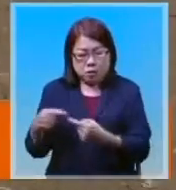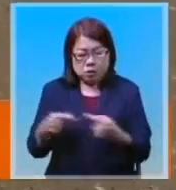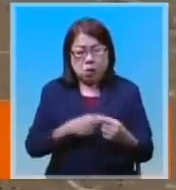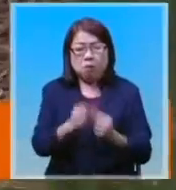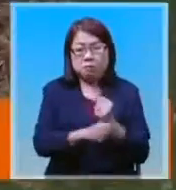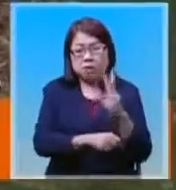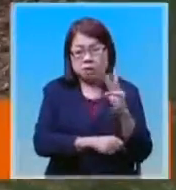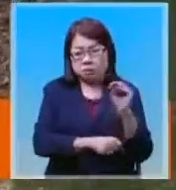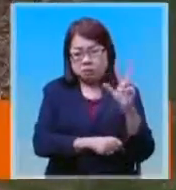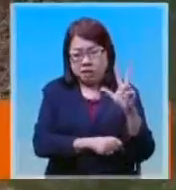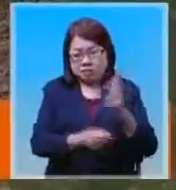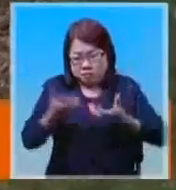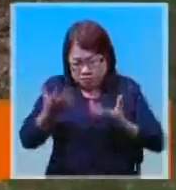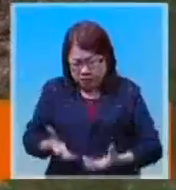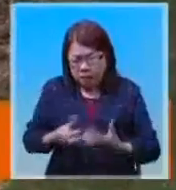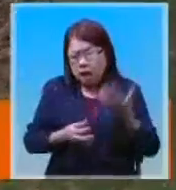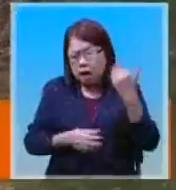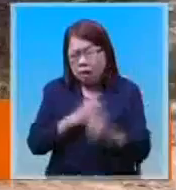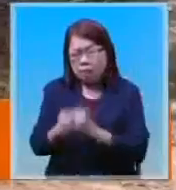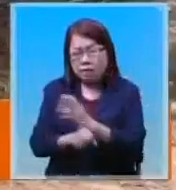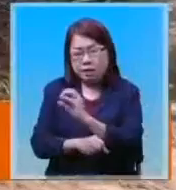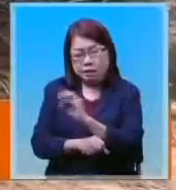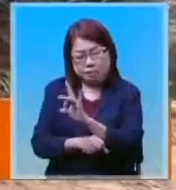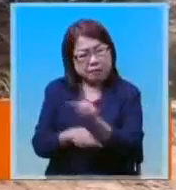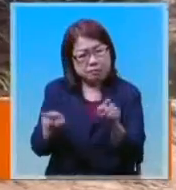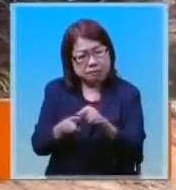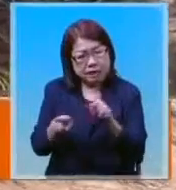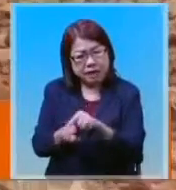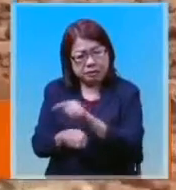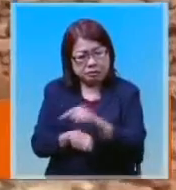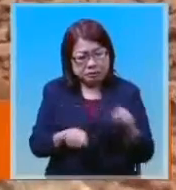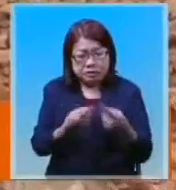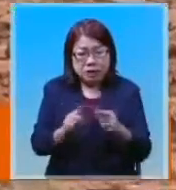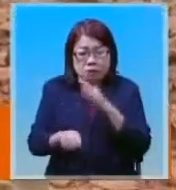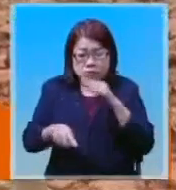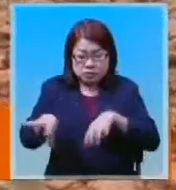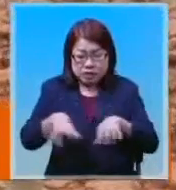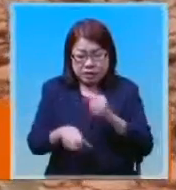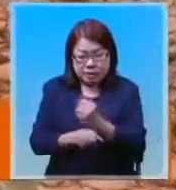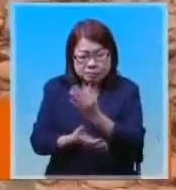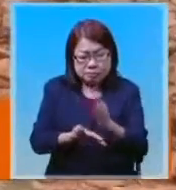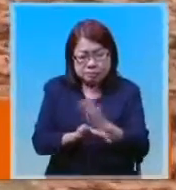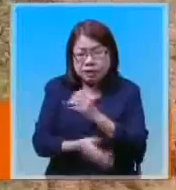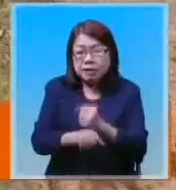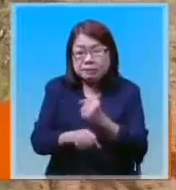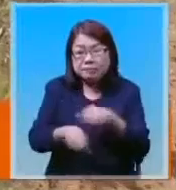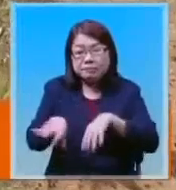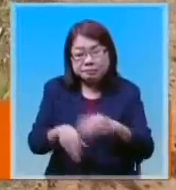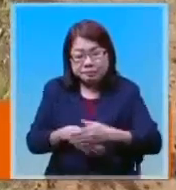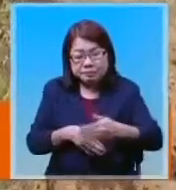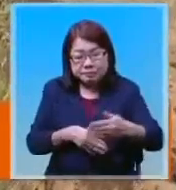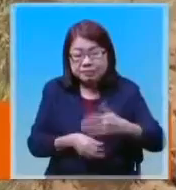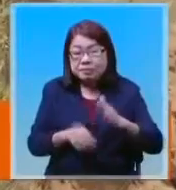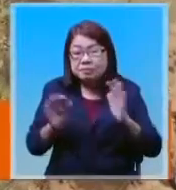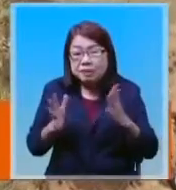รุนแรงเทียบเท่าปี2558หากไม่สามารถมีการบริหารจัดการน้ำที่เป็นระบบได้ซึ่งในปีนี้ได้มีการใช้น้ำเกิน